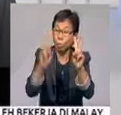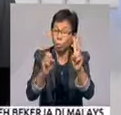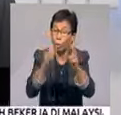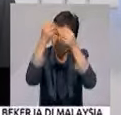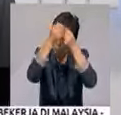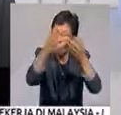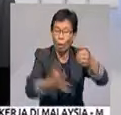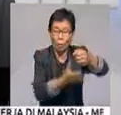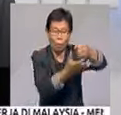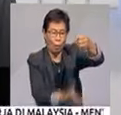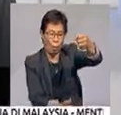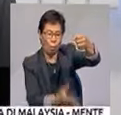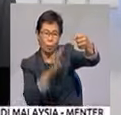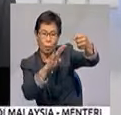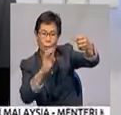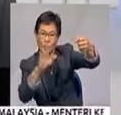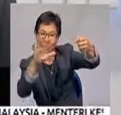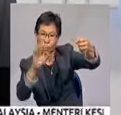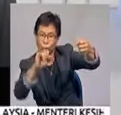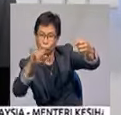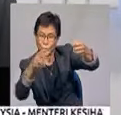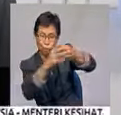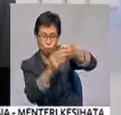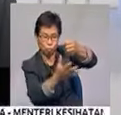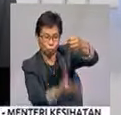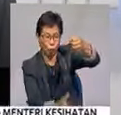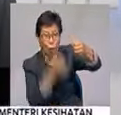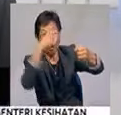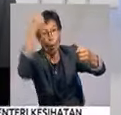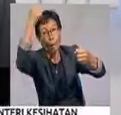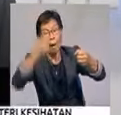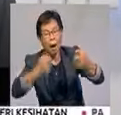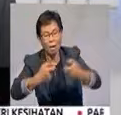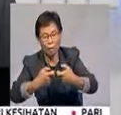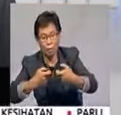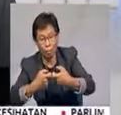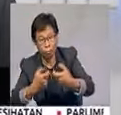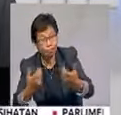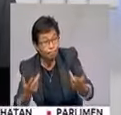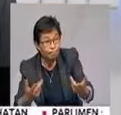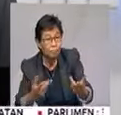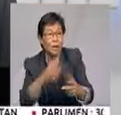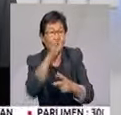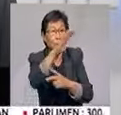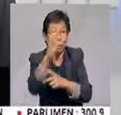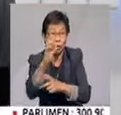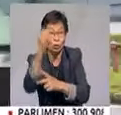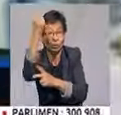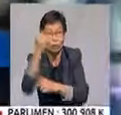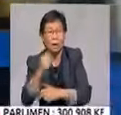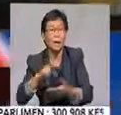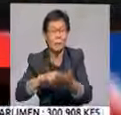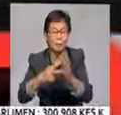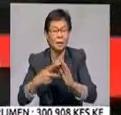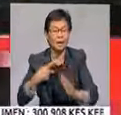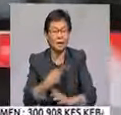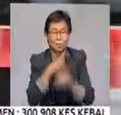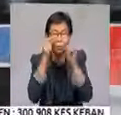memperuntukkan sekitar RM450 juta ringgit untuk bas elektrik 500 biji. Ini menandakan kita sedar.